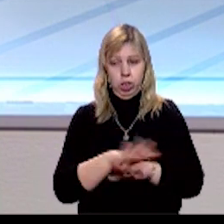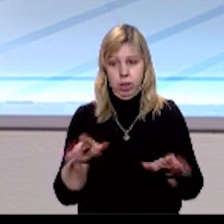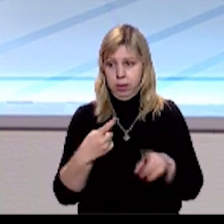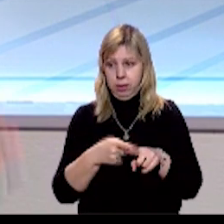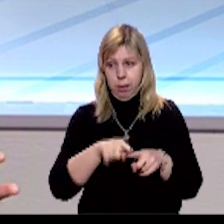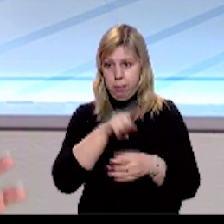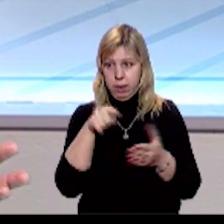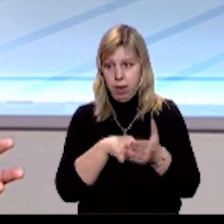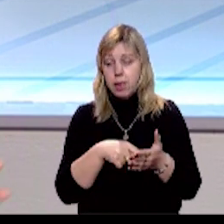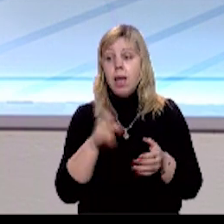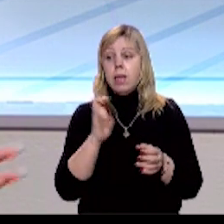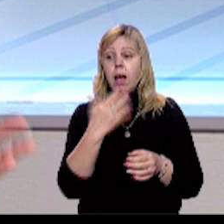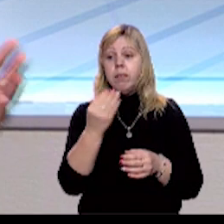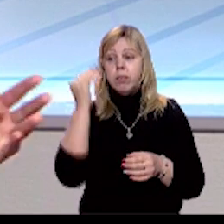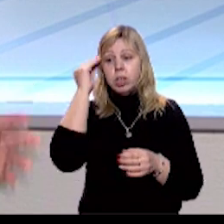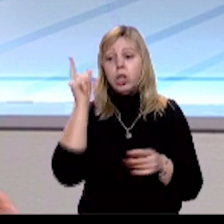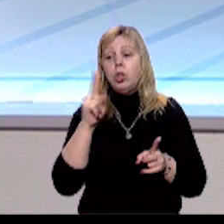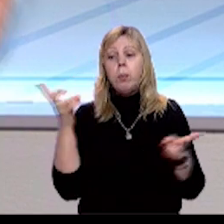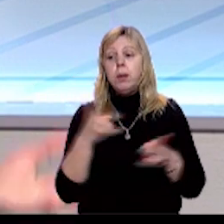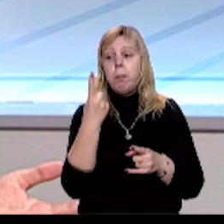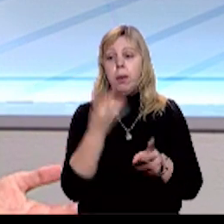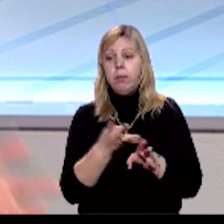питання. Як ви вважаєте, що потрібно